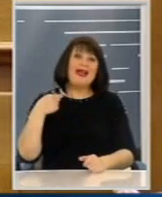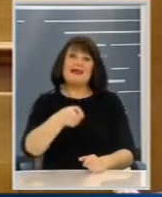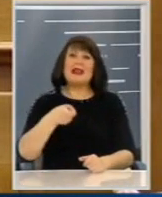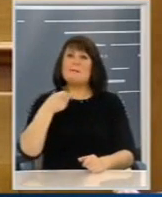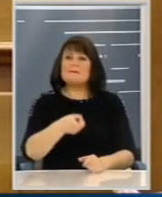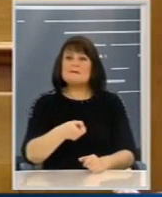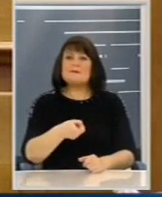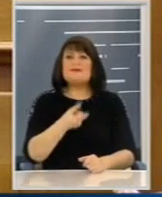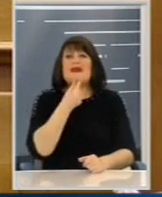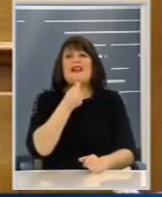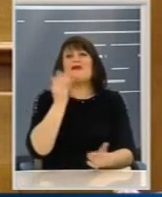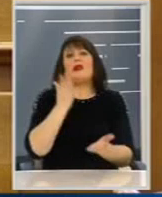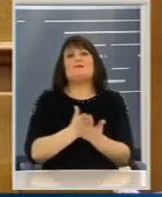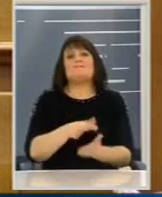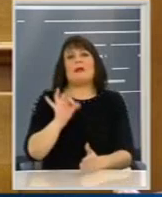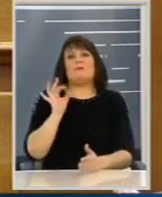ότι είναι μια εύκολη επιλογή.